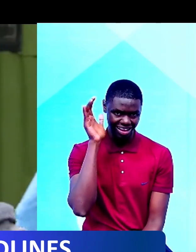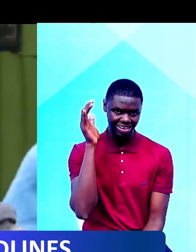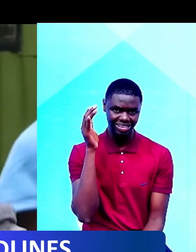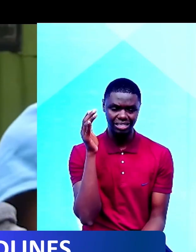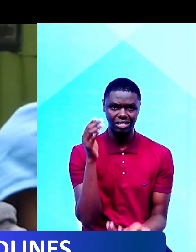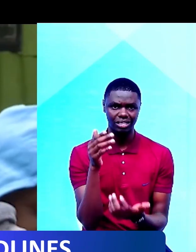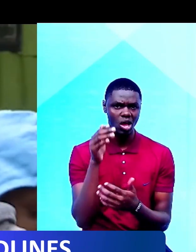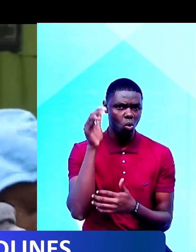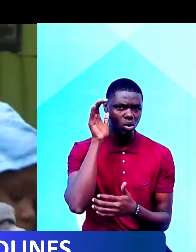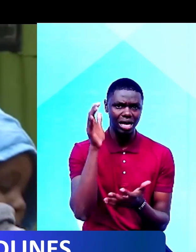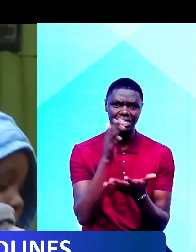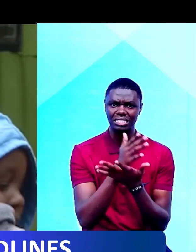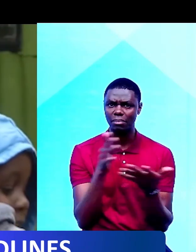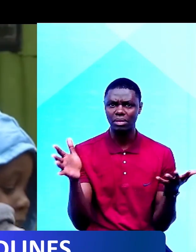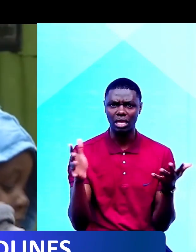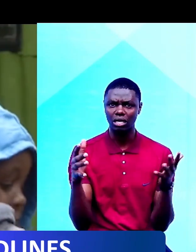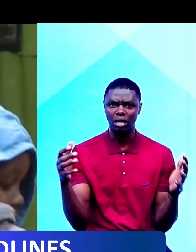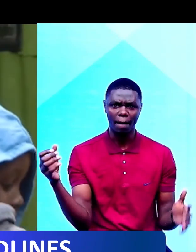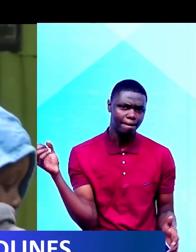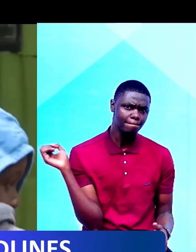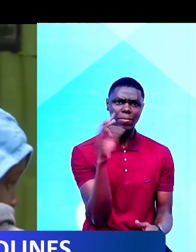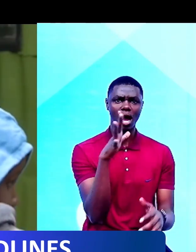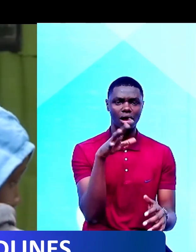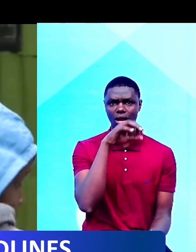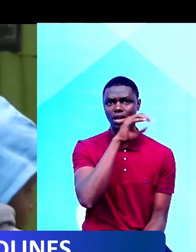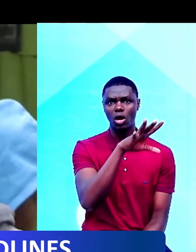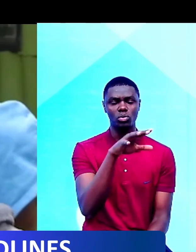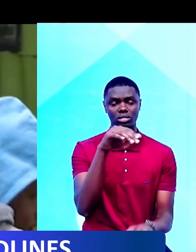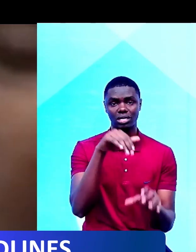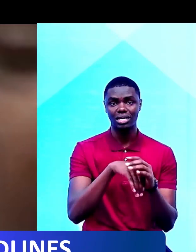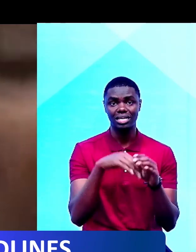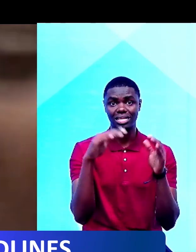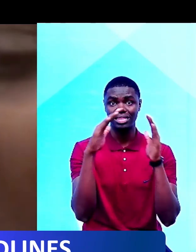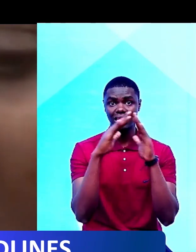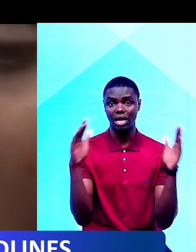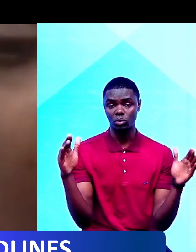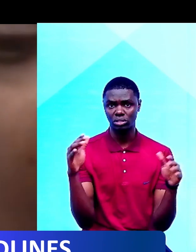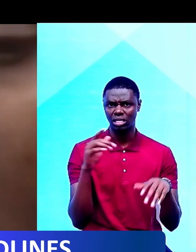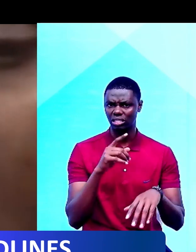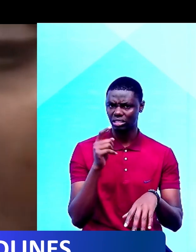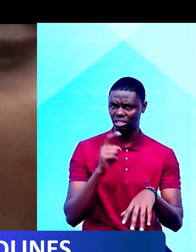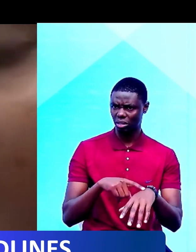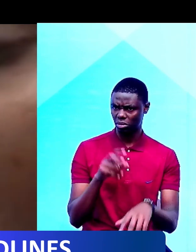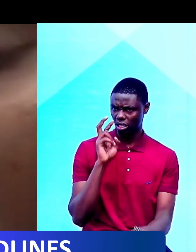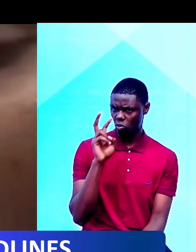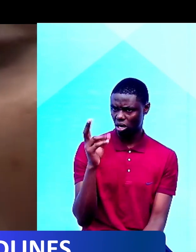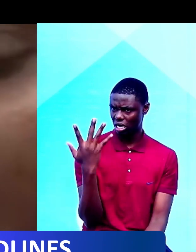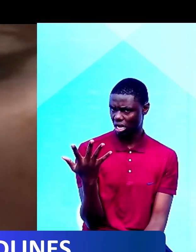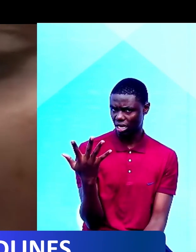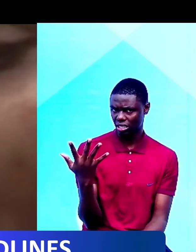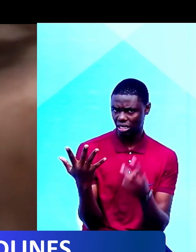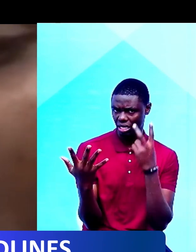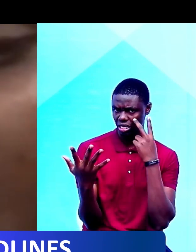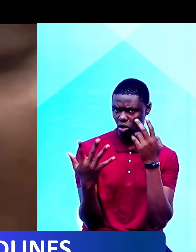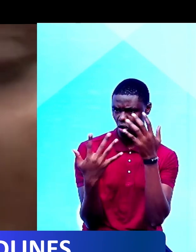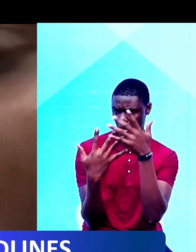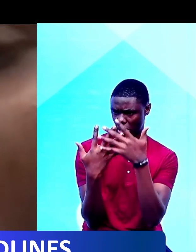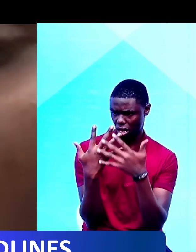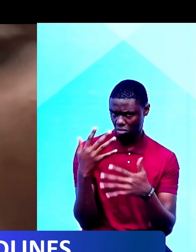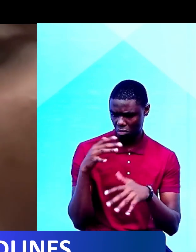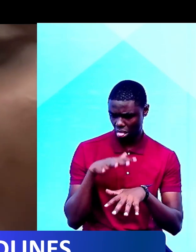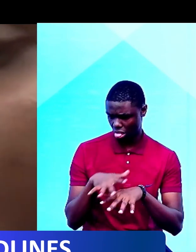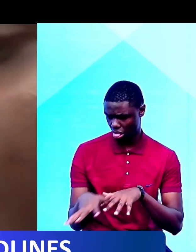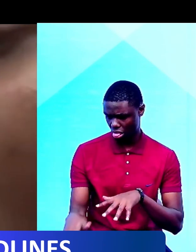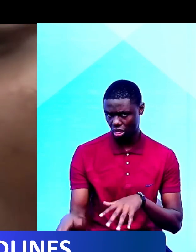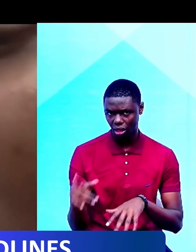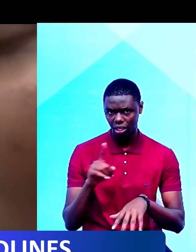kitu imelia na sauti kubwa sana. Tukiwa kwa nyumba kama tumekaa chini, kumwangalia kwa mkono nikaona akona damu. Wakati niliona